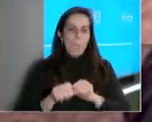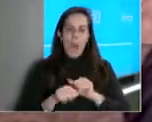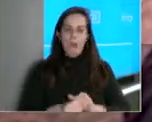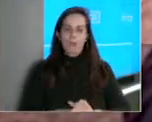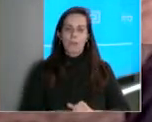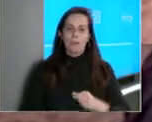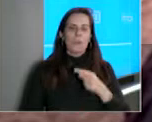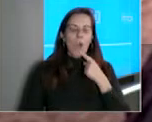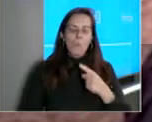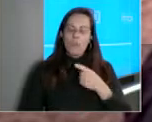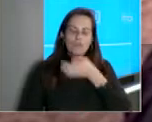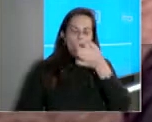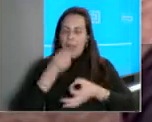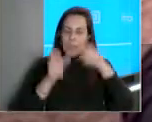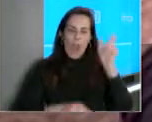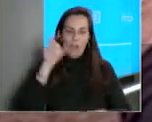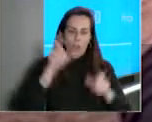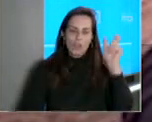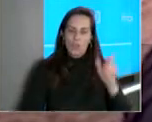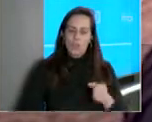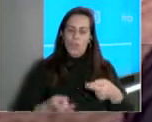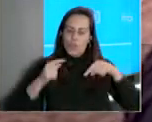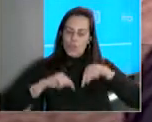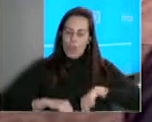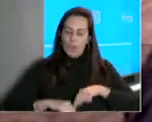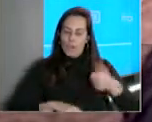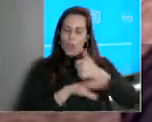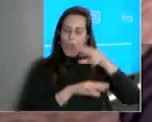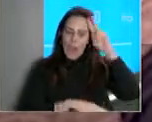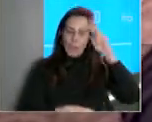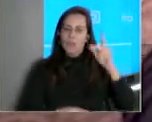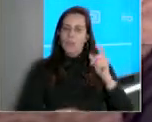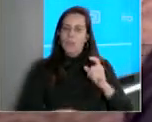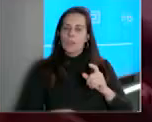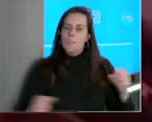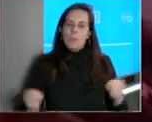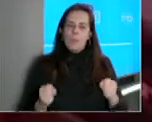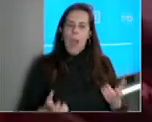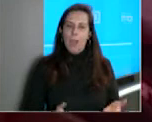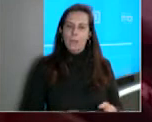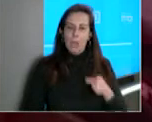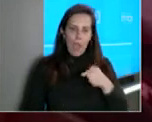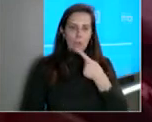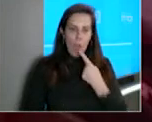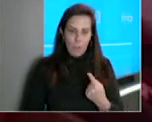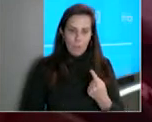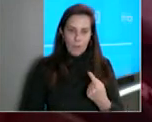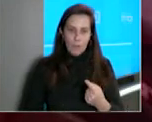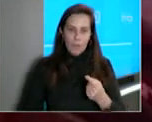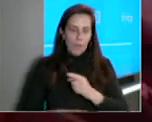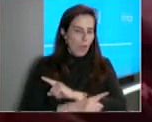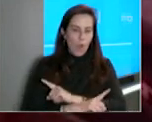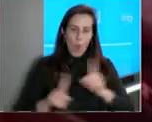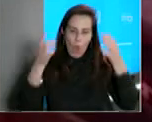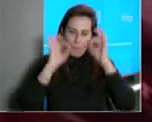בהמלצותיה, אומרת משאל עם. יושב ראש סיעת הליכוד אומר, משמעת סיעתית. אתה אומר, לא